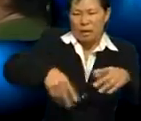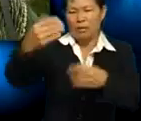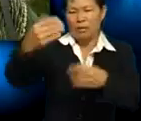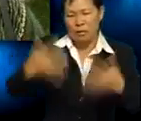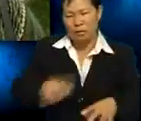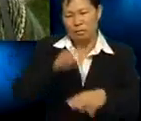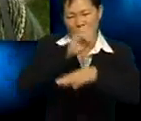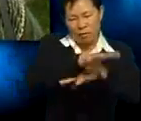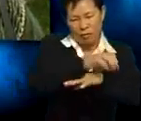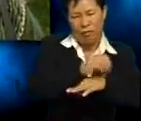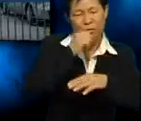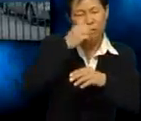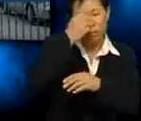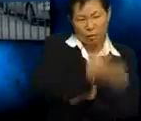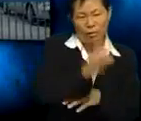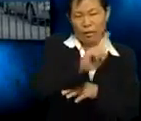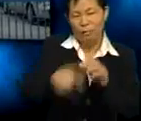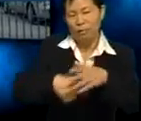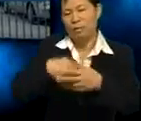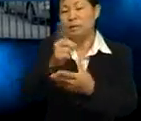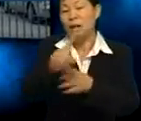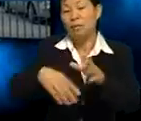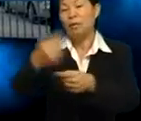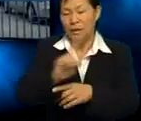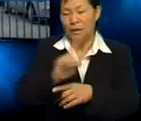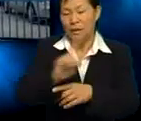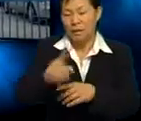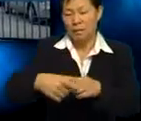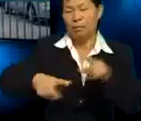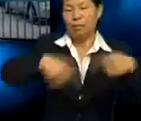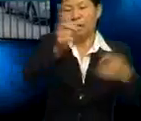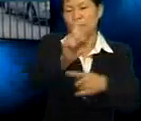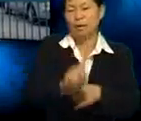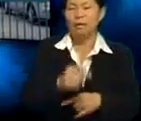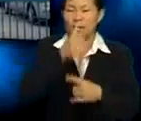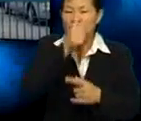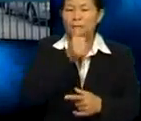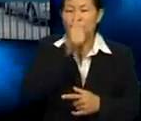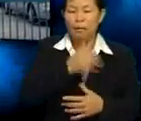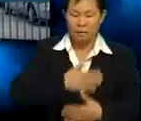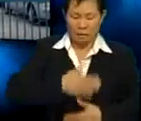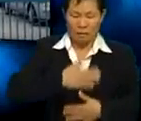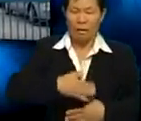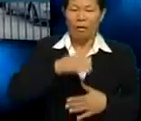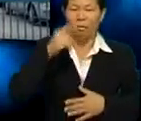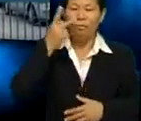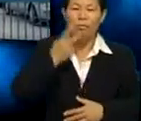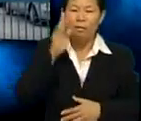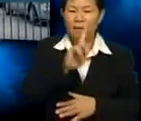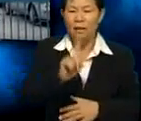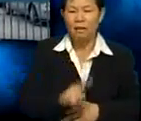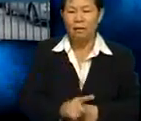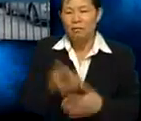dengan dia. Jangan pergi mana-mana. Sabar, Puan. Mungkin dia masih lagi di kawasan ni. Tina ni, mana pula dia pergi